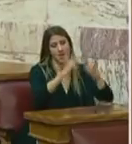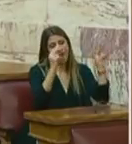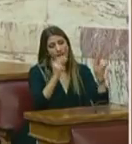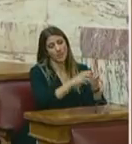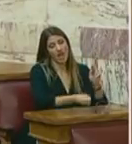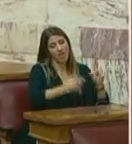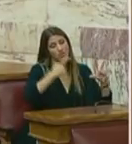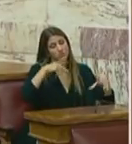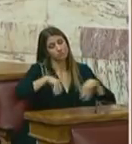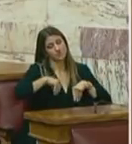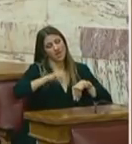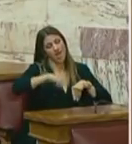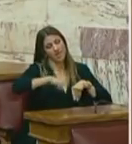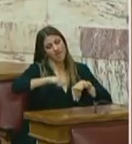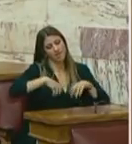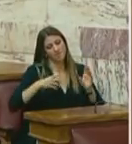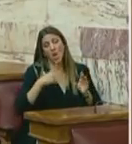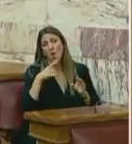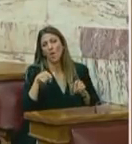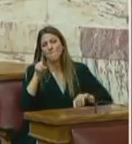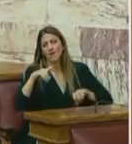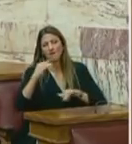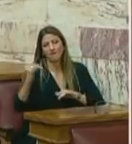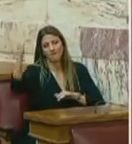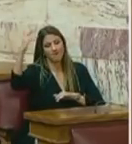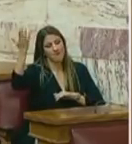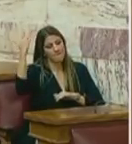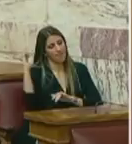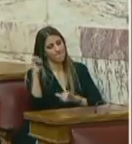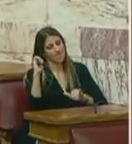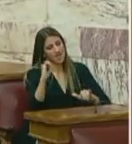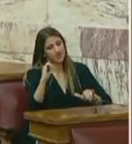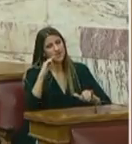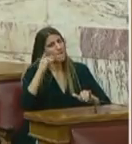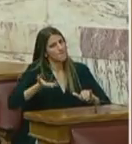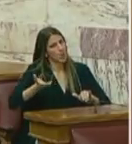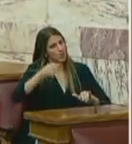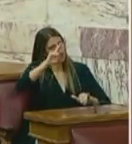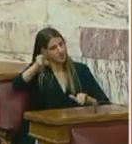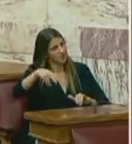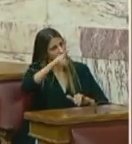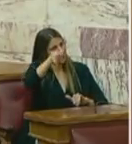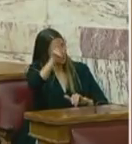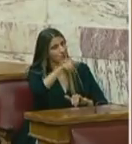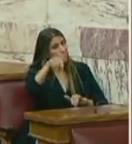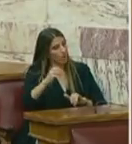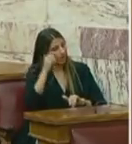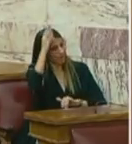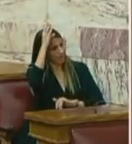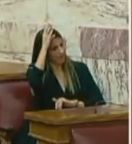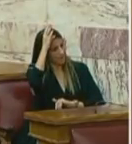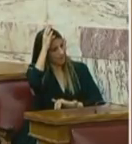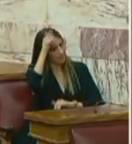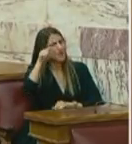που οι παρόμοιοι αυτών που σε άλλες εποχές επίσης απέρριψαν αυτή την πρόταση, κάτω λοιπόν από αυτές τις